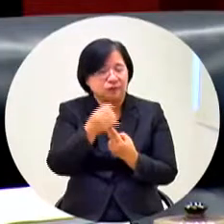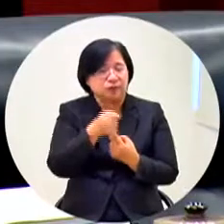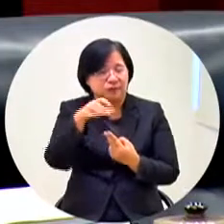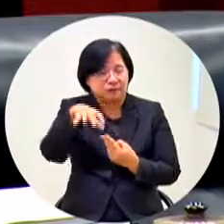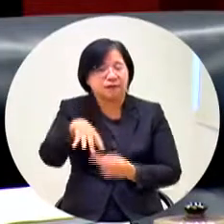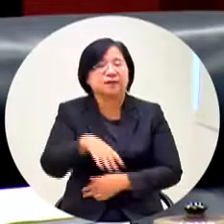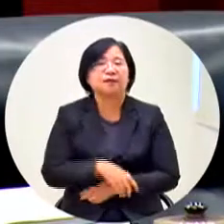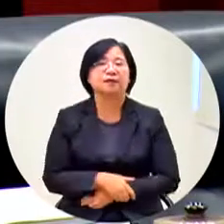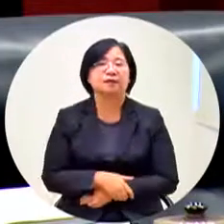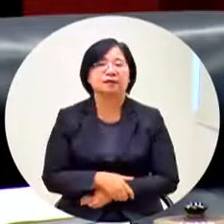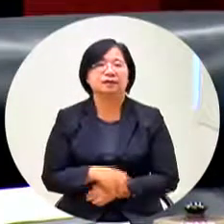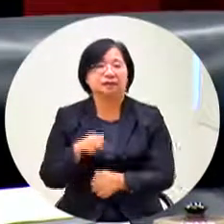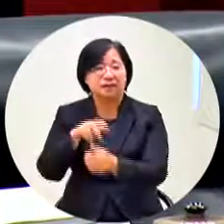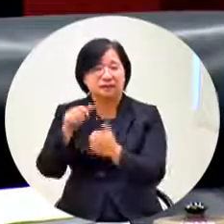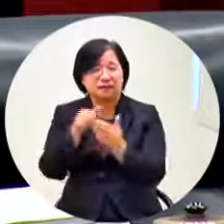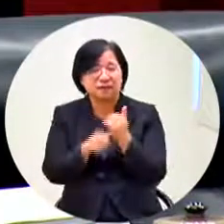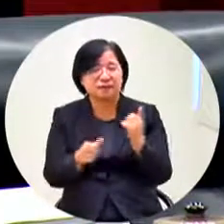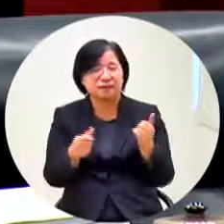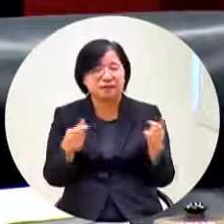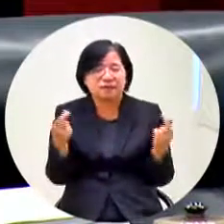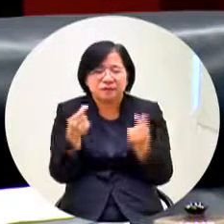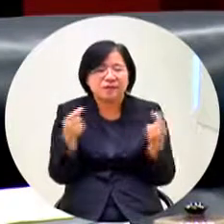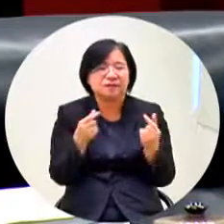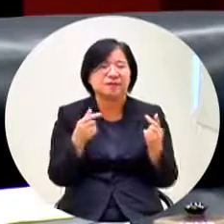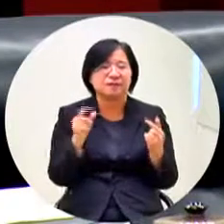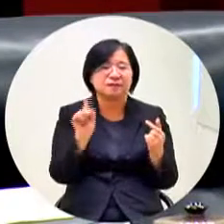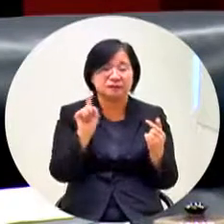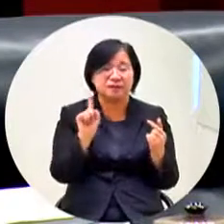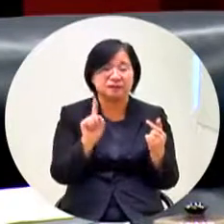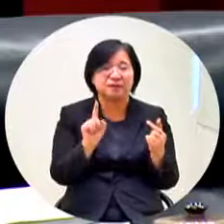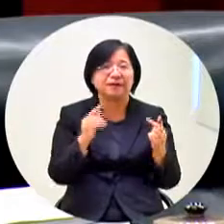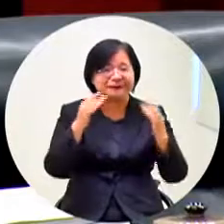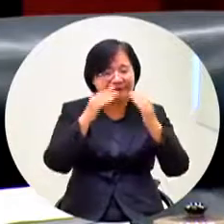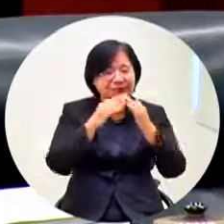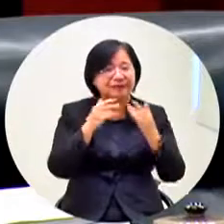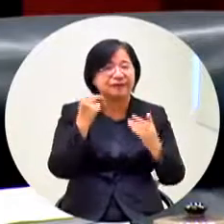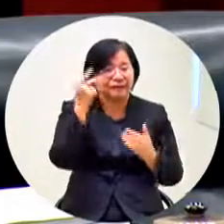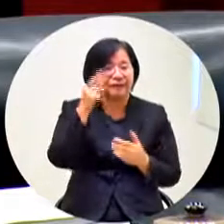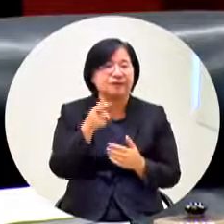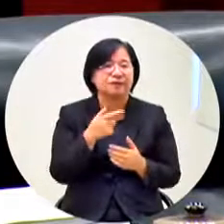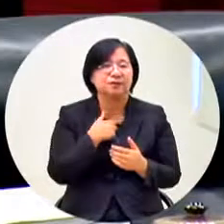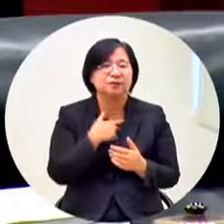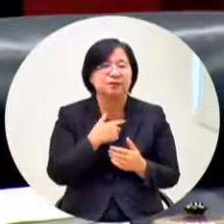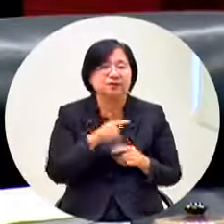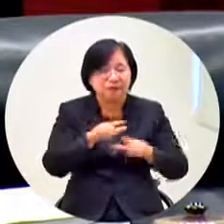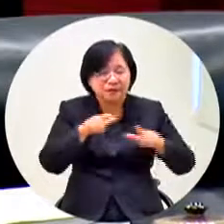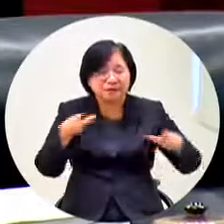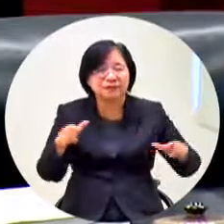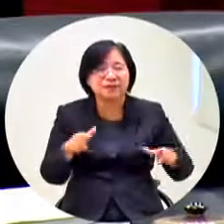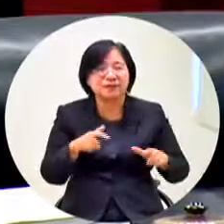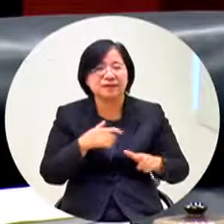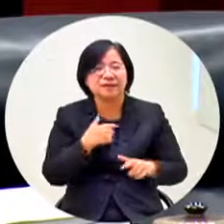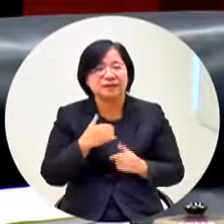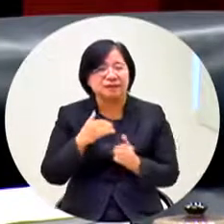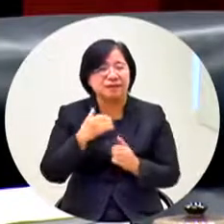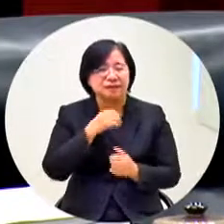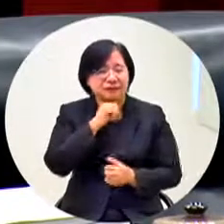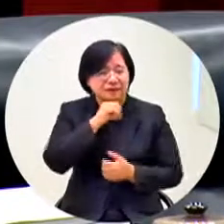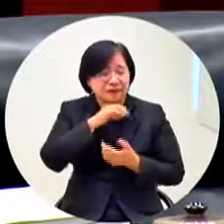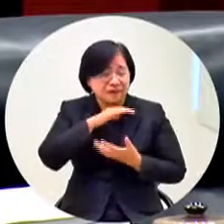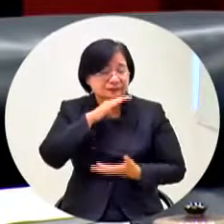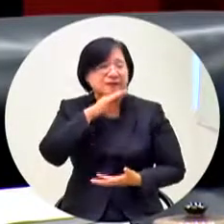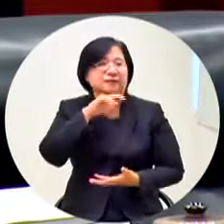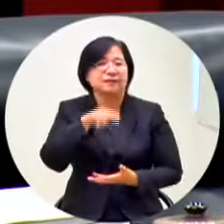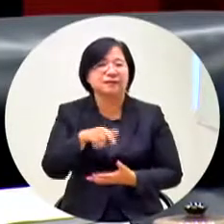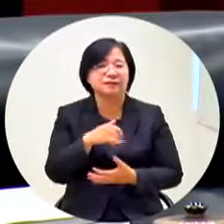后养生村能够更像一个家，一个多元化的一个让长辈能够享受高龄乐活的一个友善的环境。所以这个